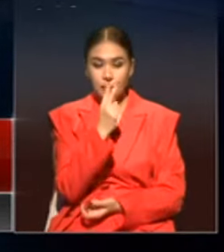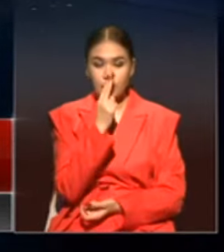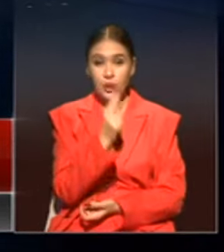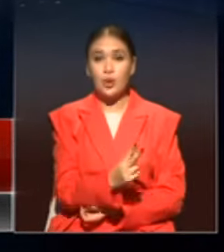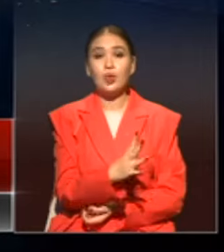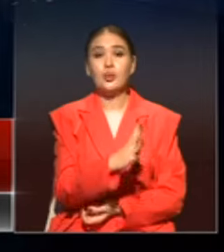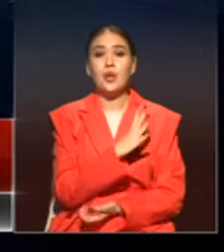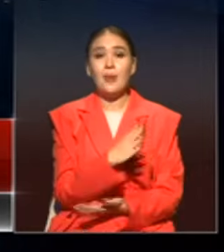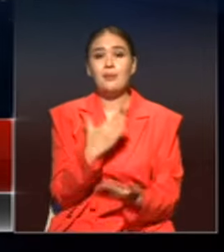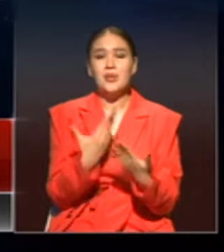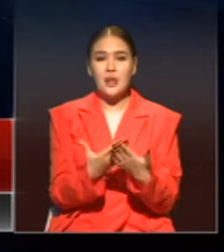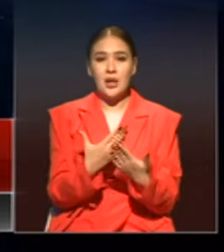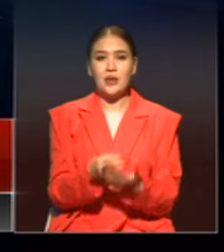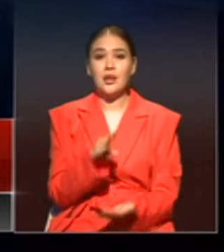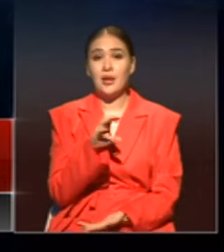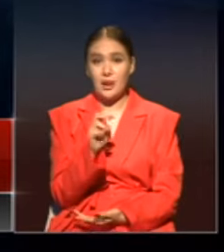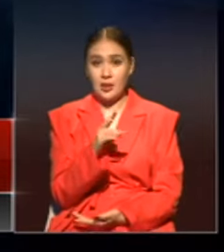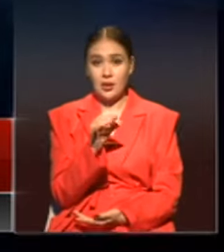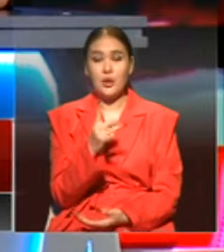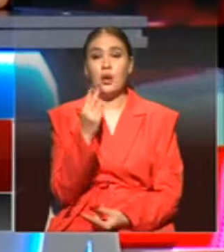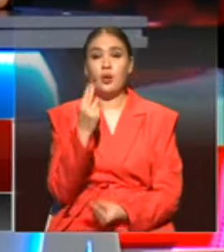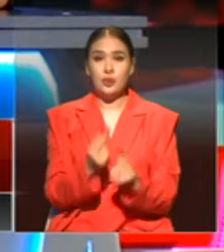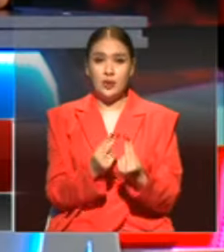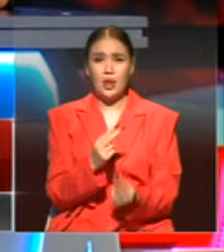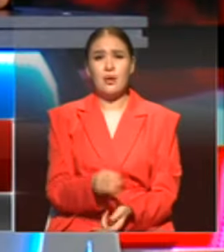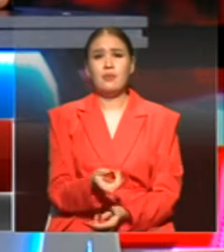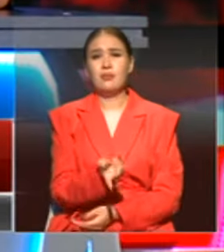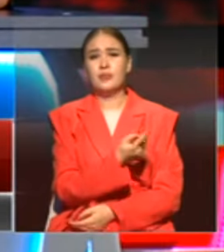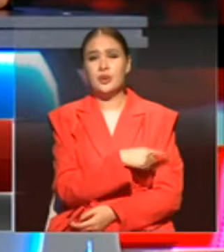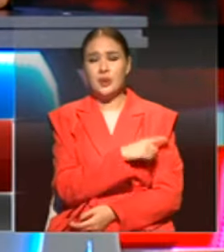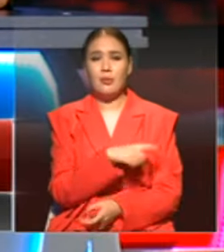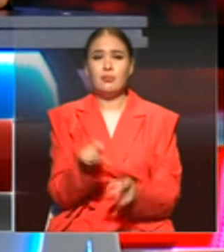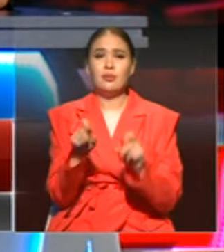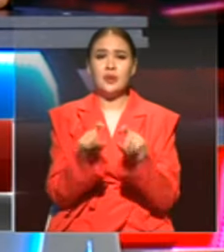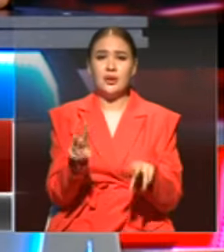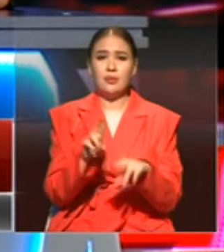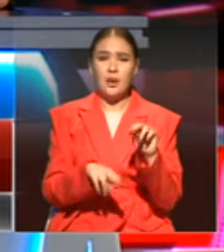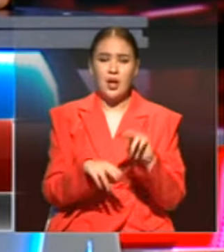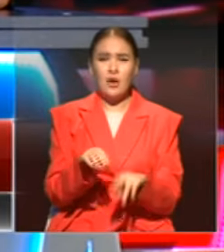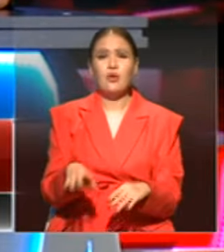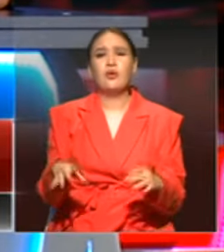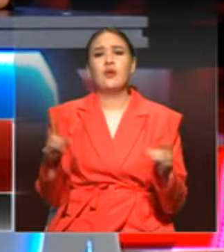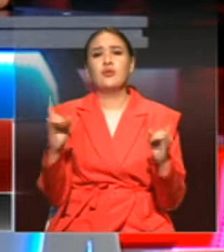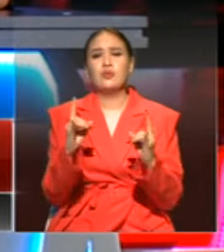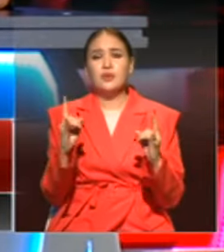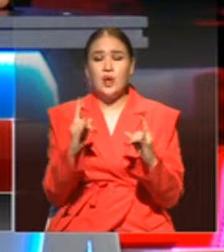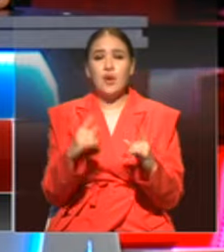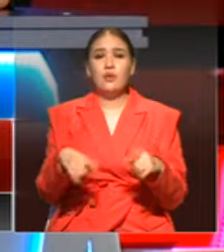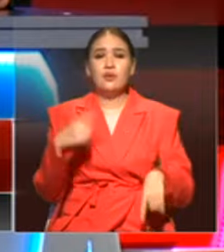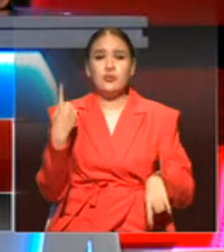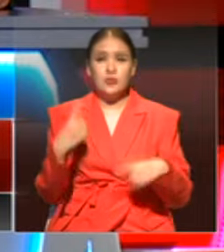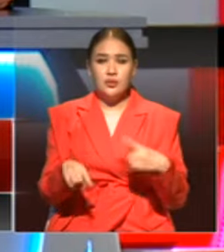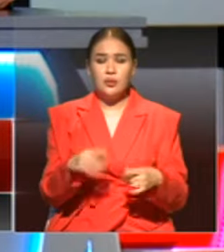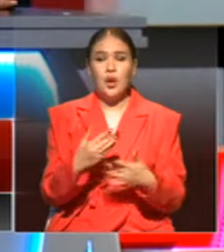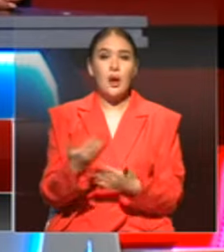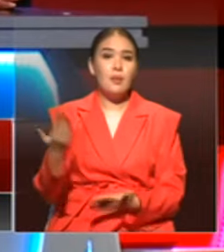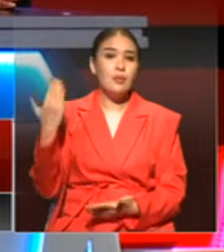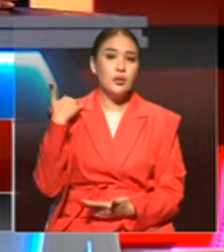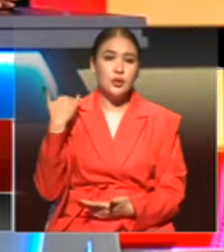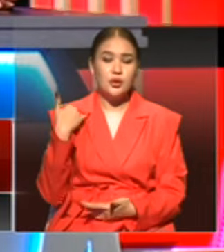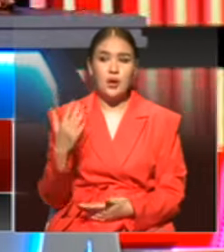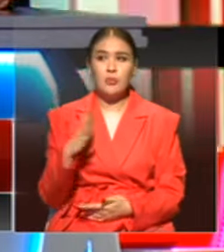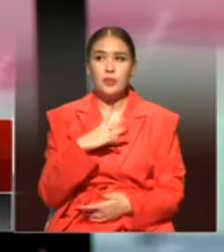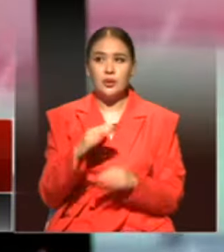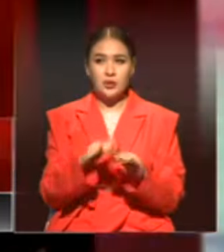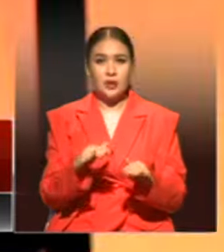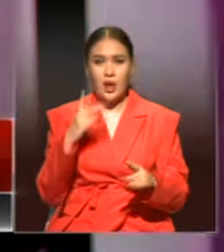Мысалға, тендер ойнатылады ғой мысалы. Поликлиника, мектептер салғандарға, иә, футбольный поле, қазір бұрында кішкентай кезімде